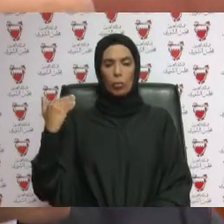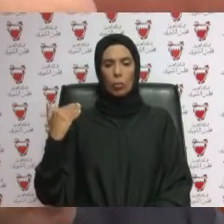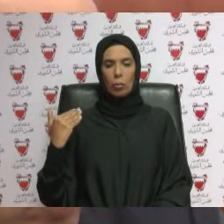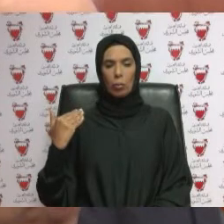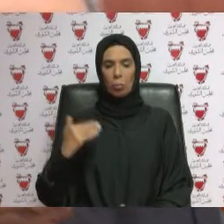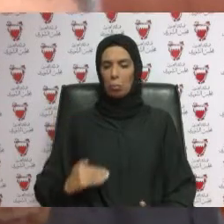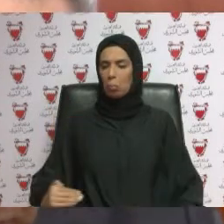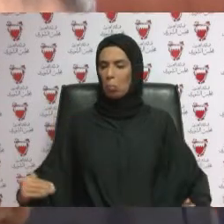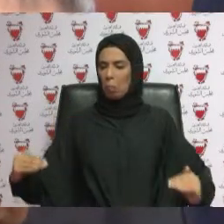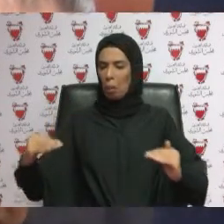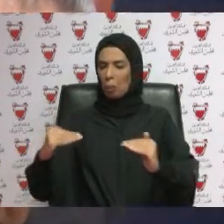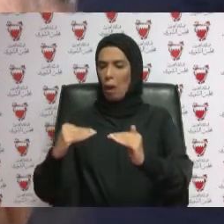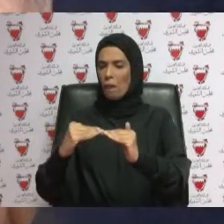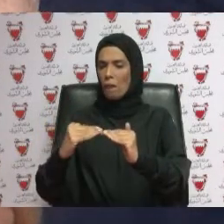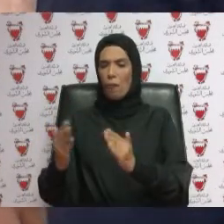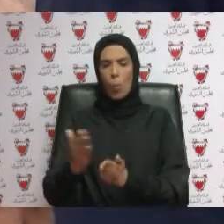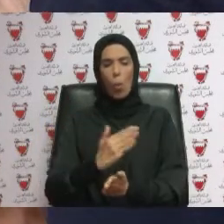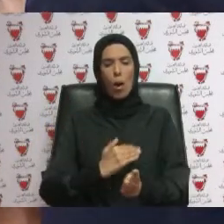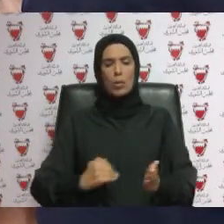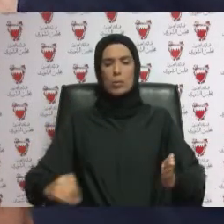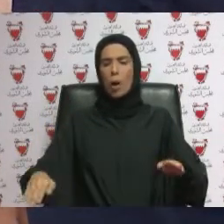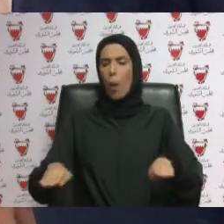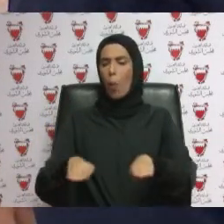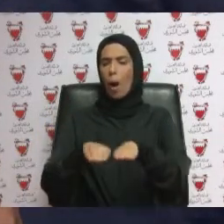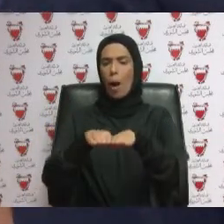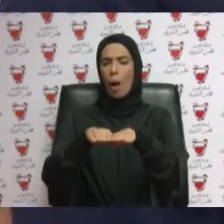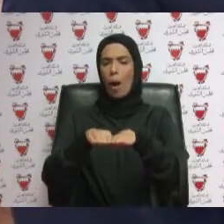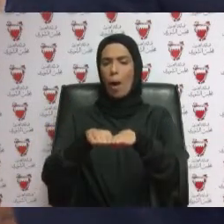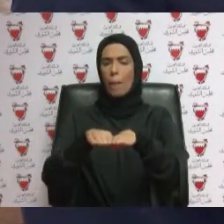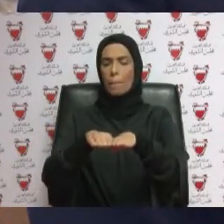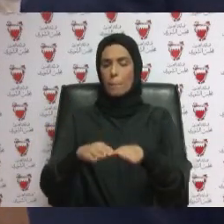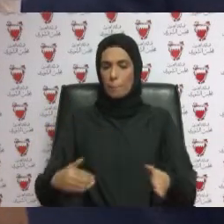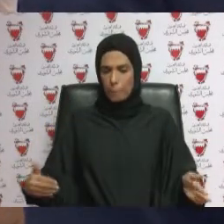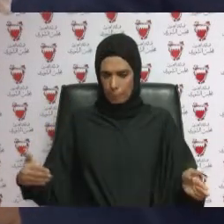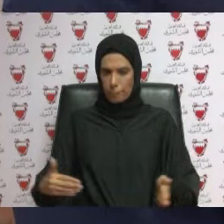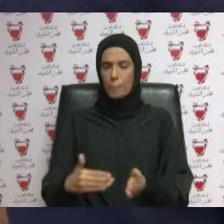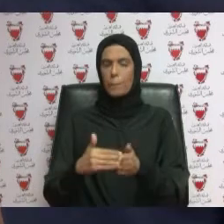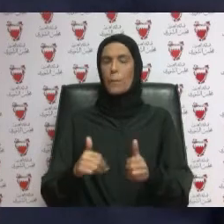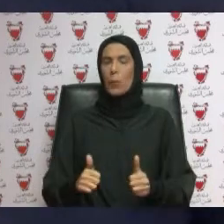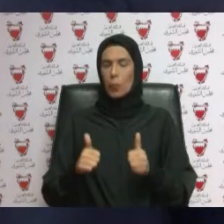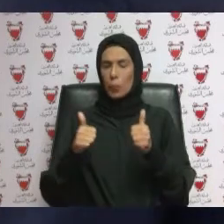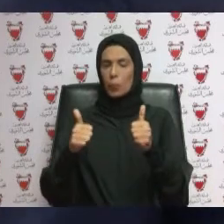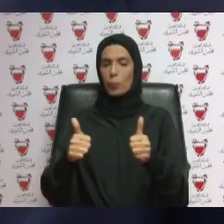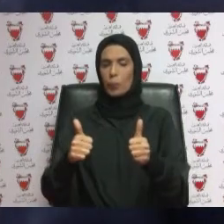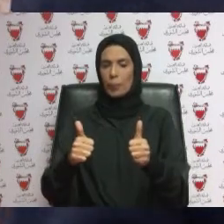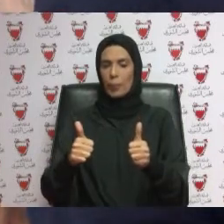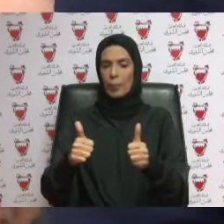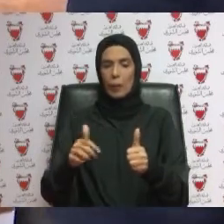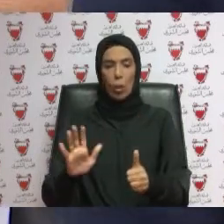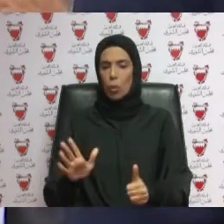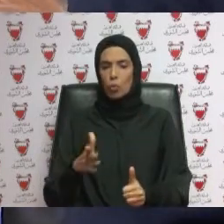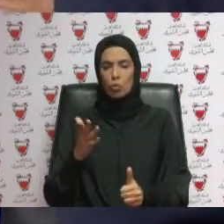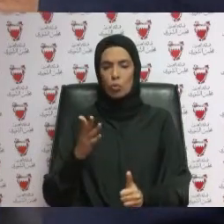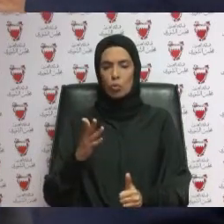وتكافؤ الفرص، وأيضا أعتقد أنه هو حقق فعلا ما هو يصبو إليه اليوم